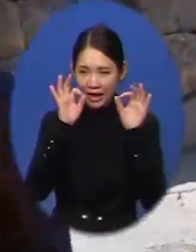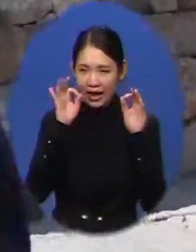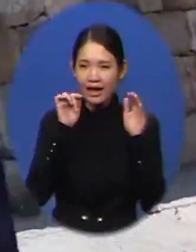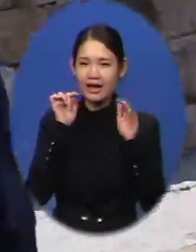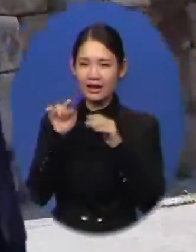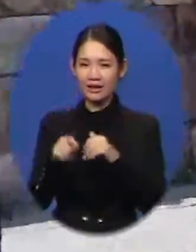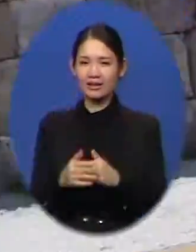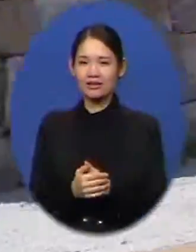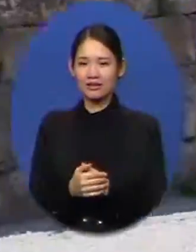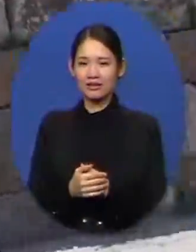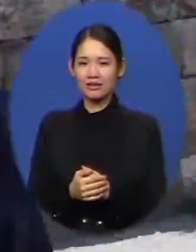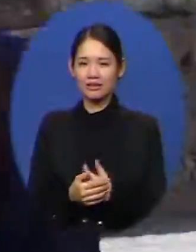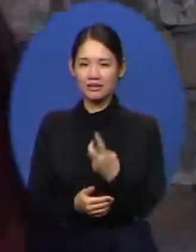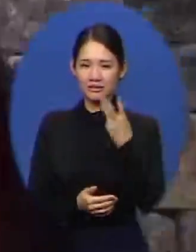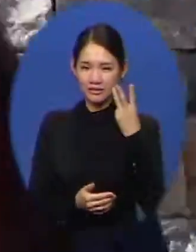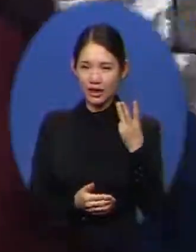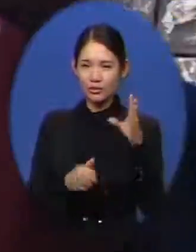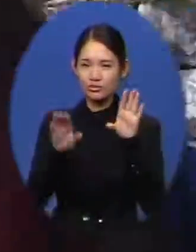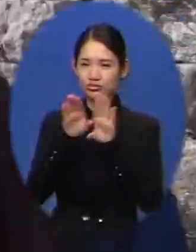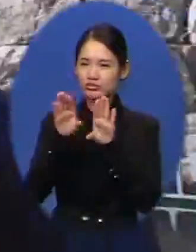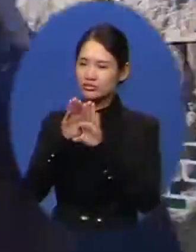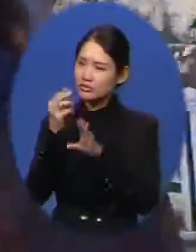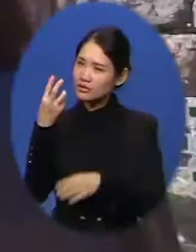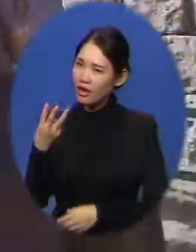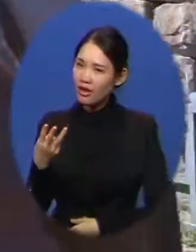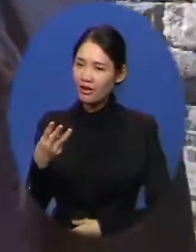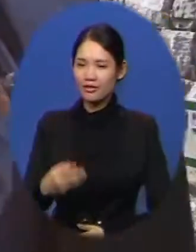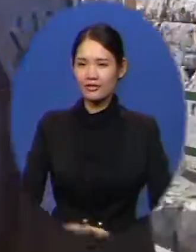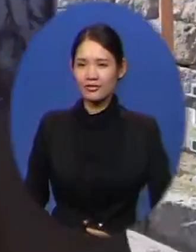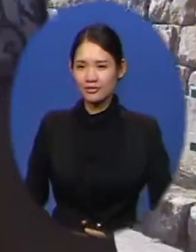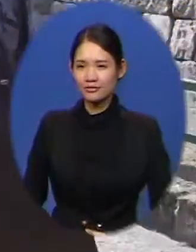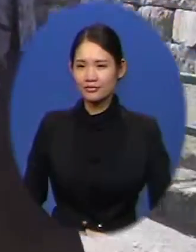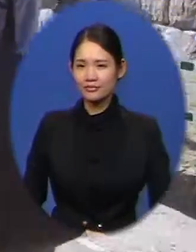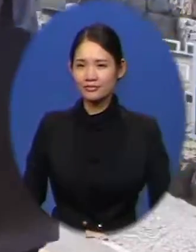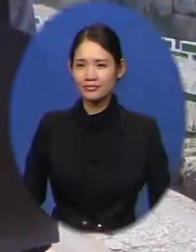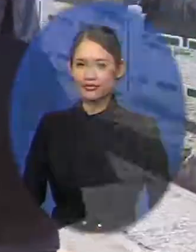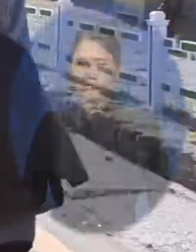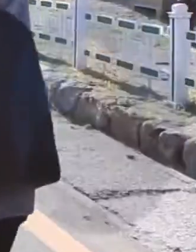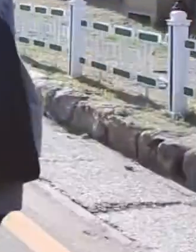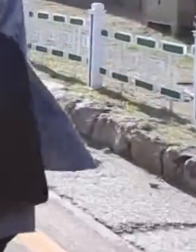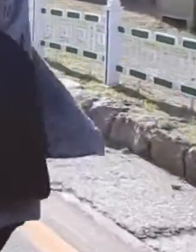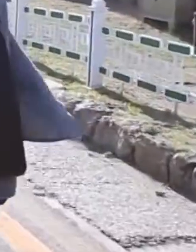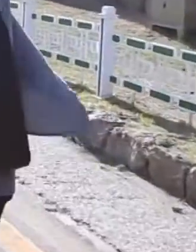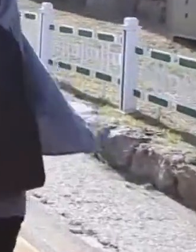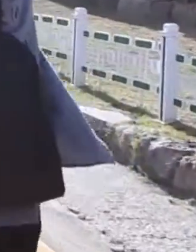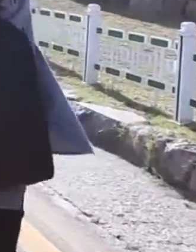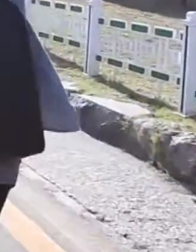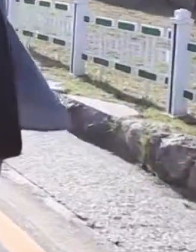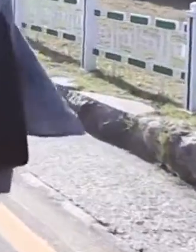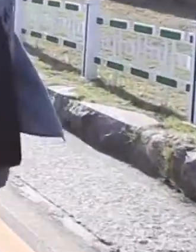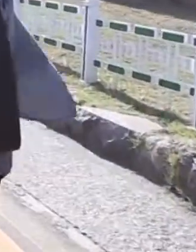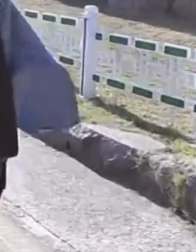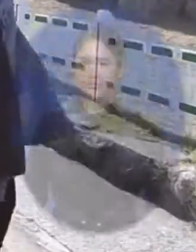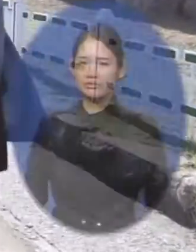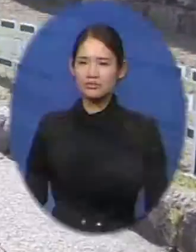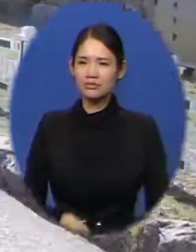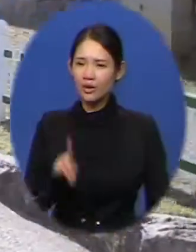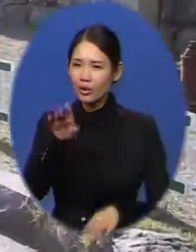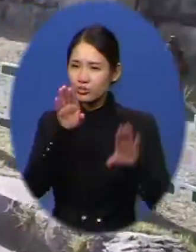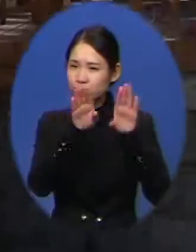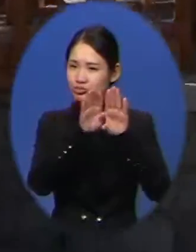산문이 문이 세 개가 있다라는 거구나. 여러 가지 있는데요. 나 이거 뭔가 문